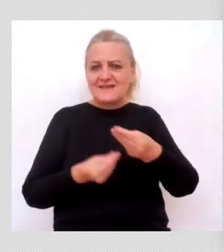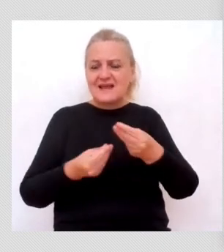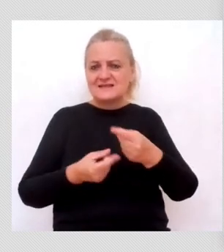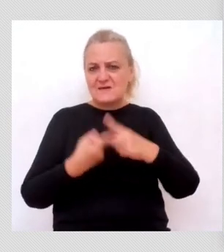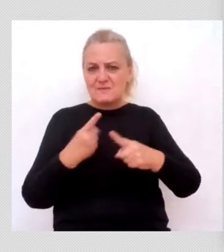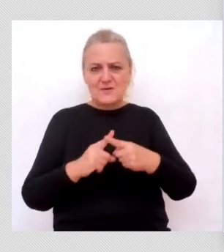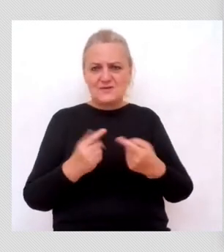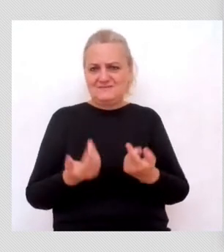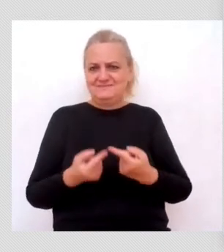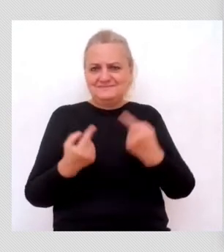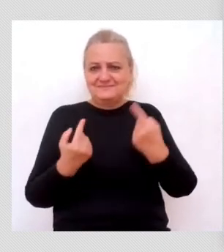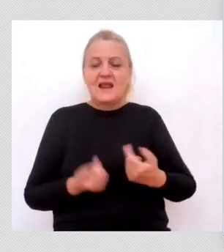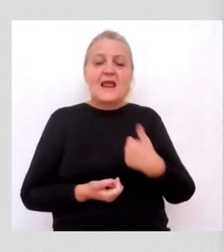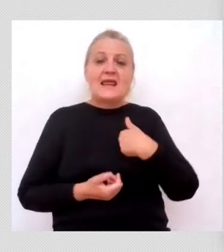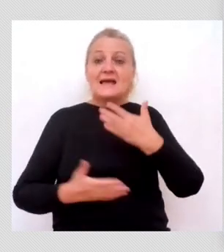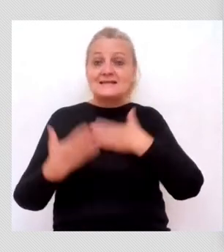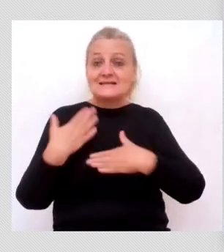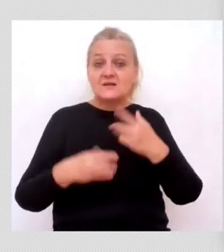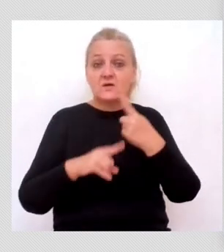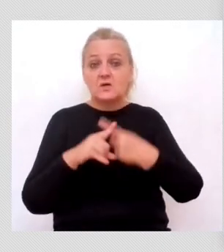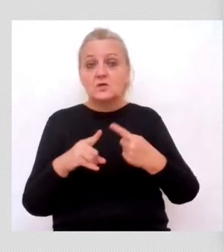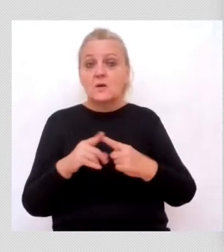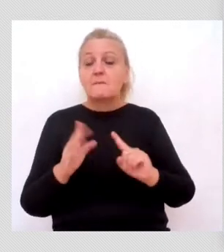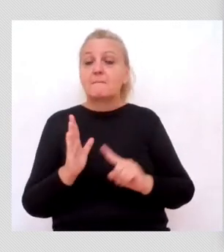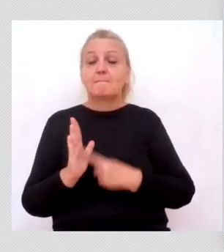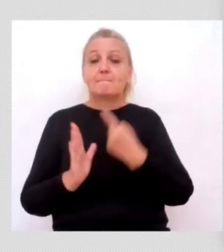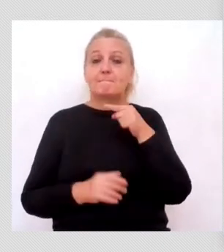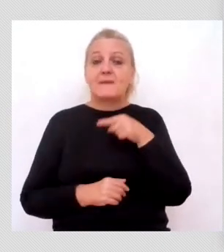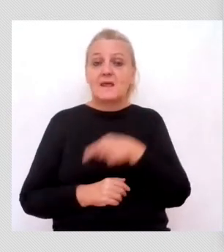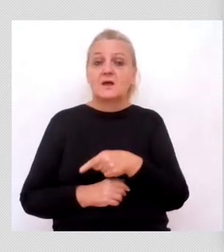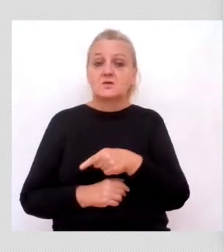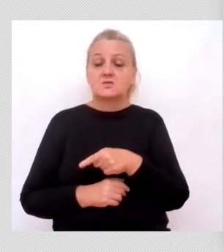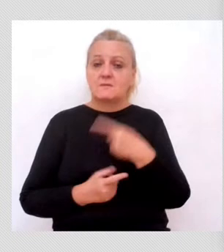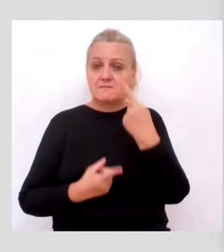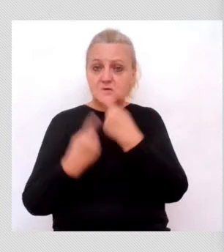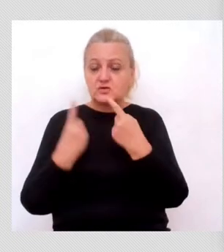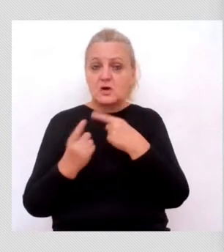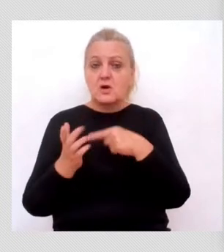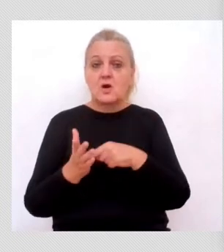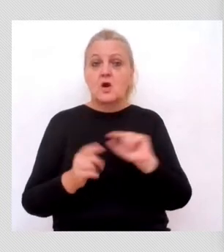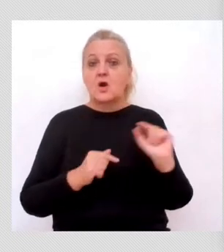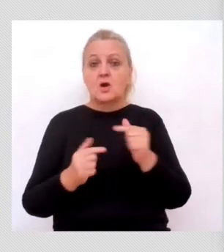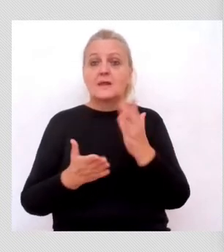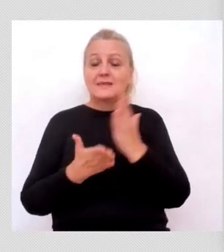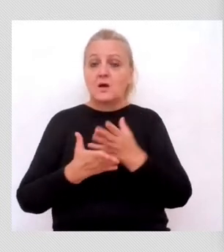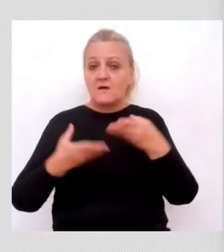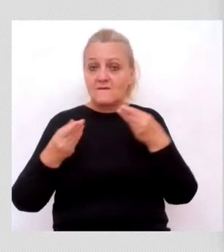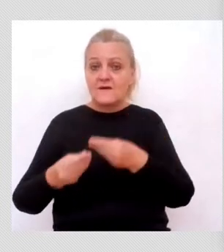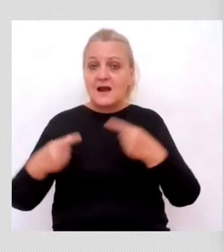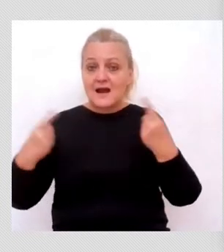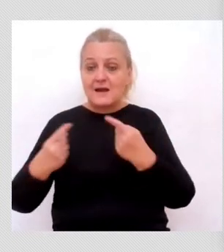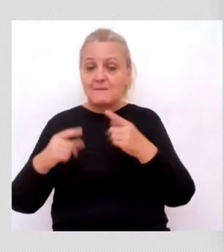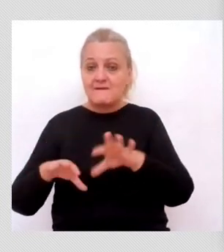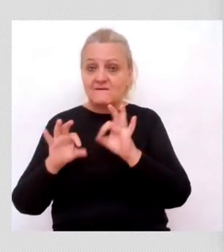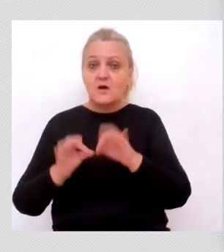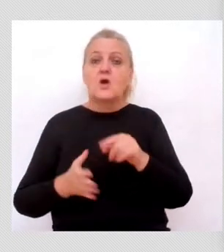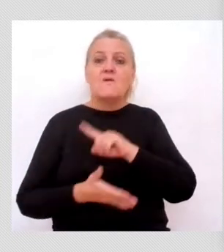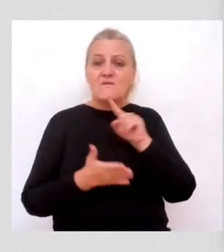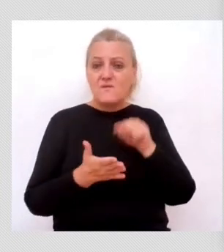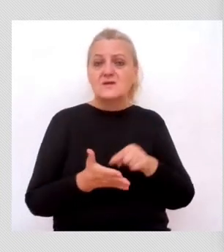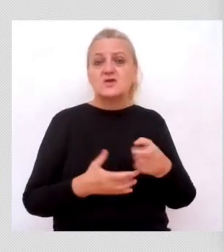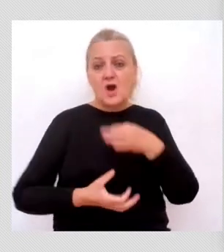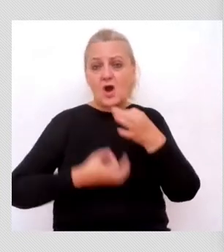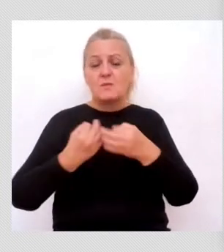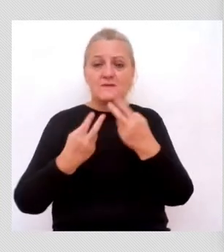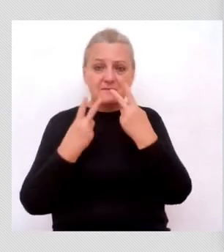że żeśmy odeszli trochę od pierwotnego, mam wrażenie, zamysłu rozmowy tylko o finansowaniu kampanii wyborczych, tylko właściwie my mówimy,